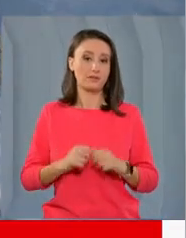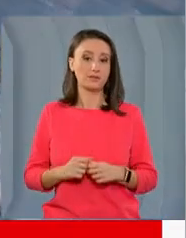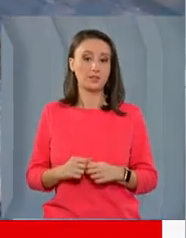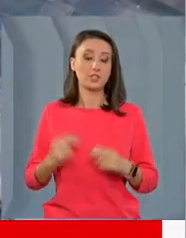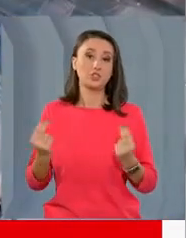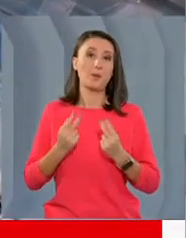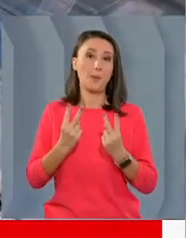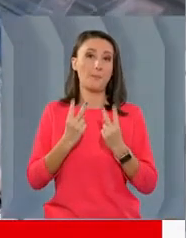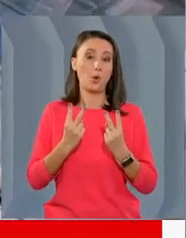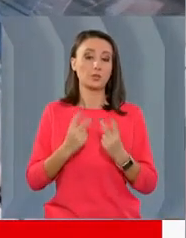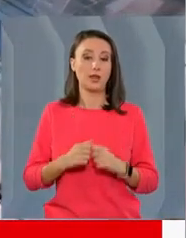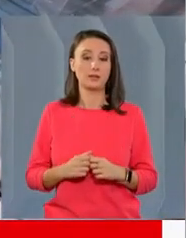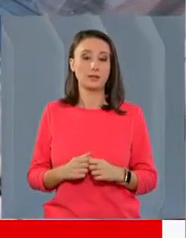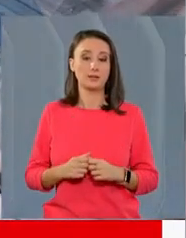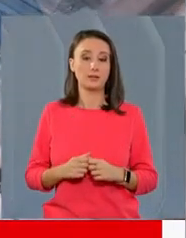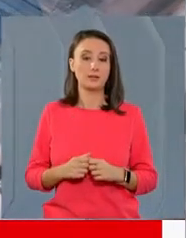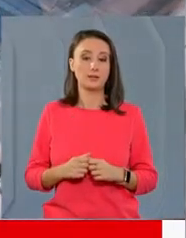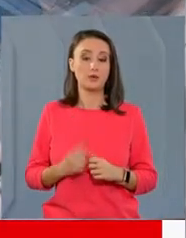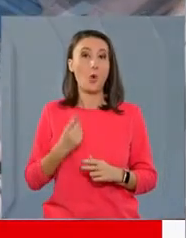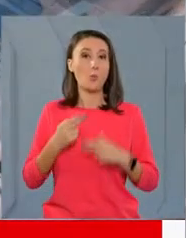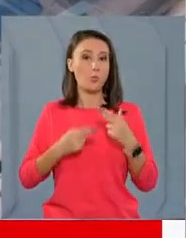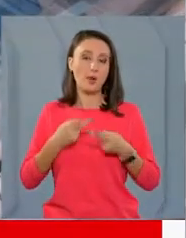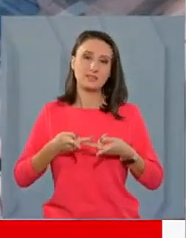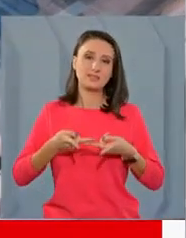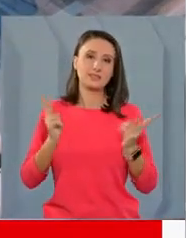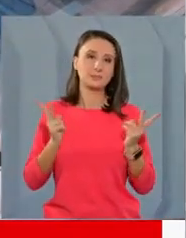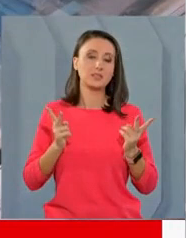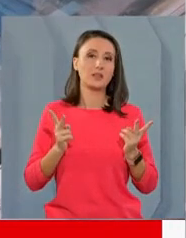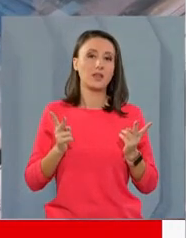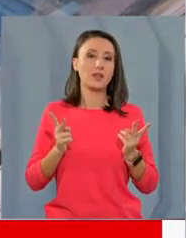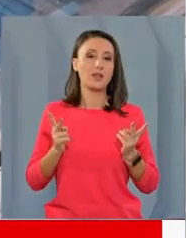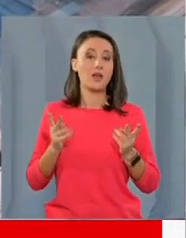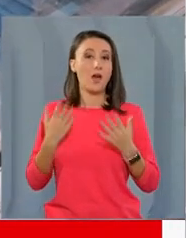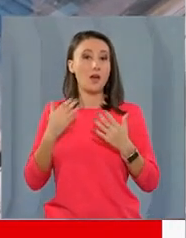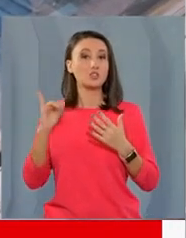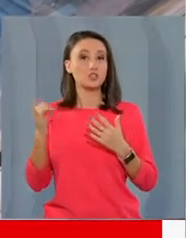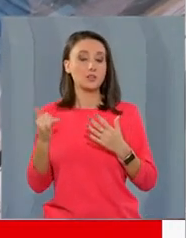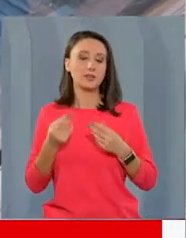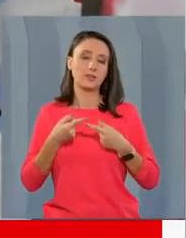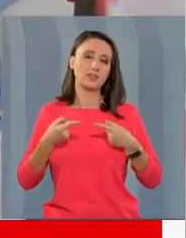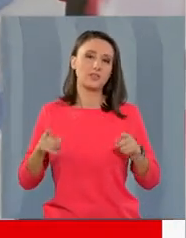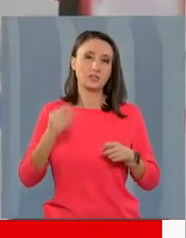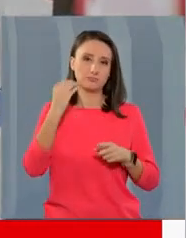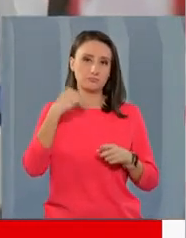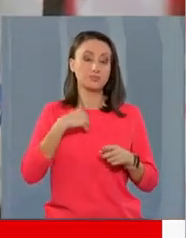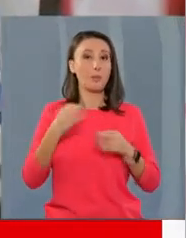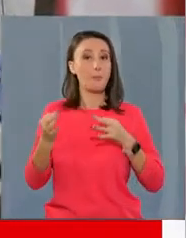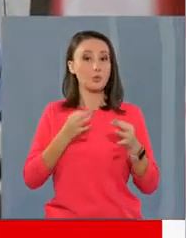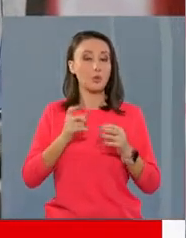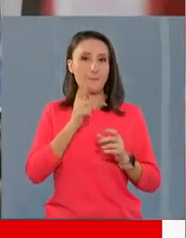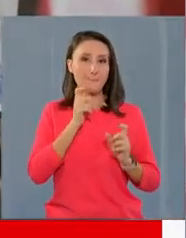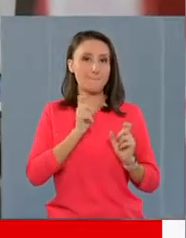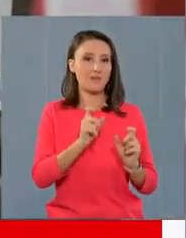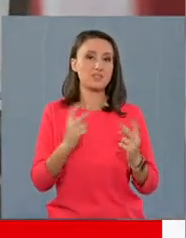mai important, pentru că până la urmă vorbim despre o viroză care se transmite pe cale aeriană sau și pe cale digestivă, măsurile de prevenție sunt cele